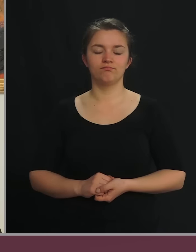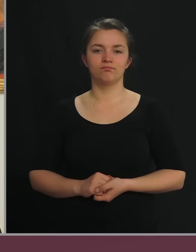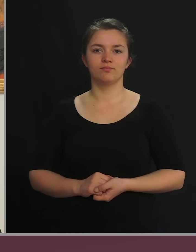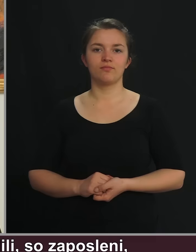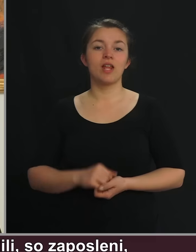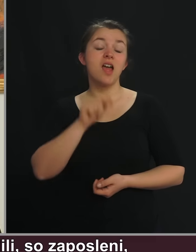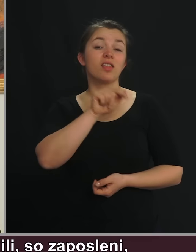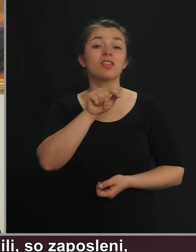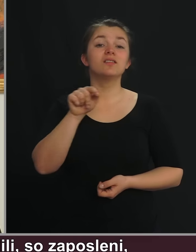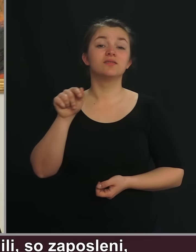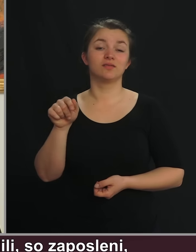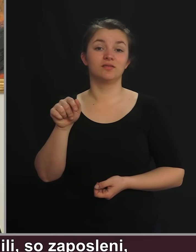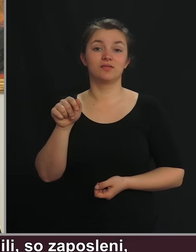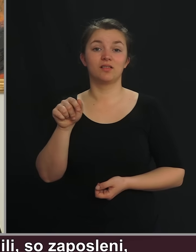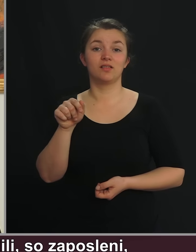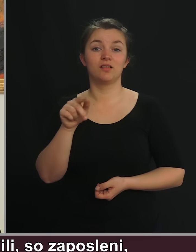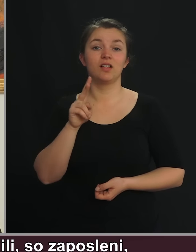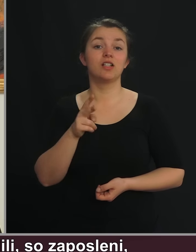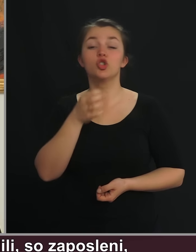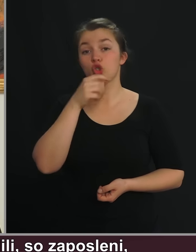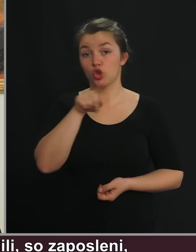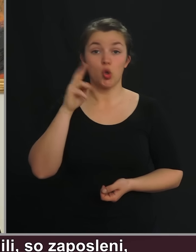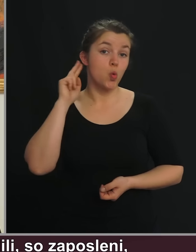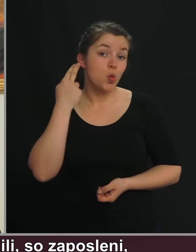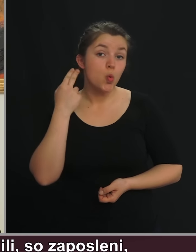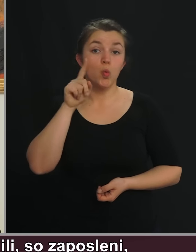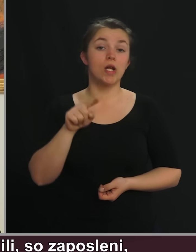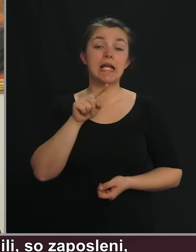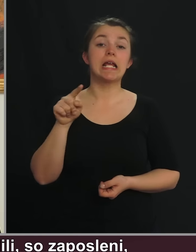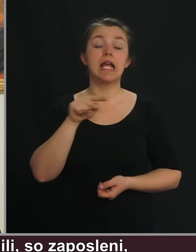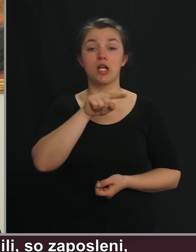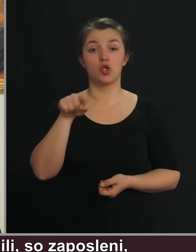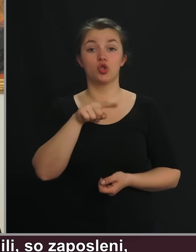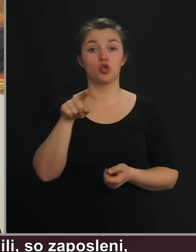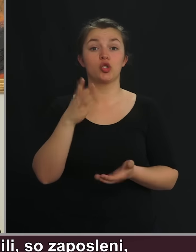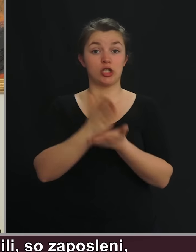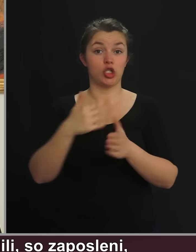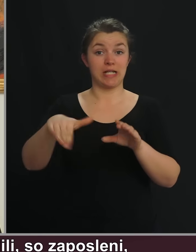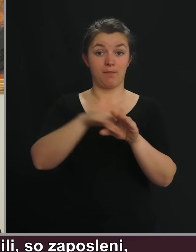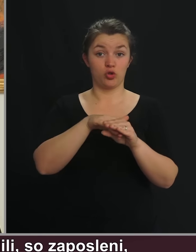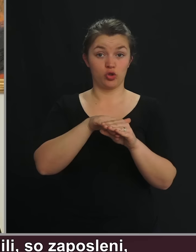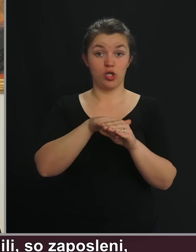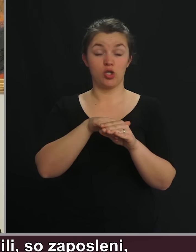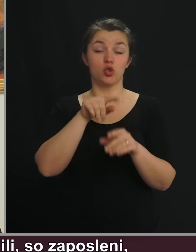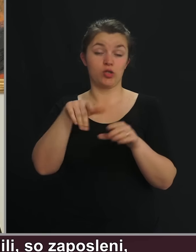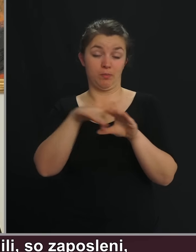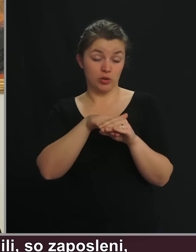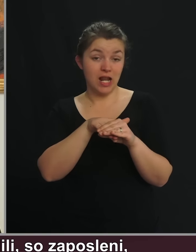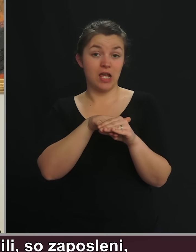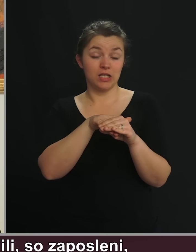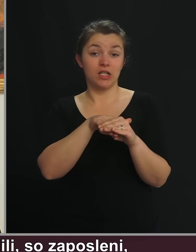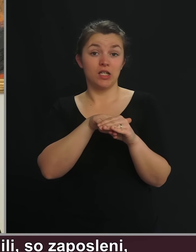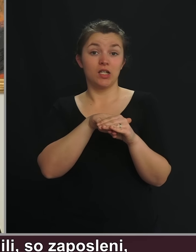Ja, tisti, ki so, če so gluhi, ne, in so se že zaposlili, ne, so zaposleni,